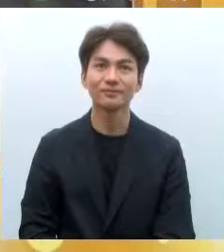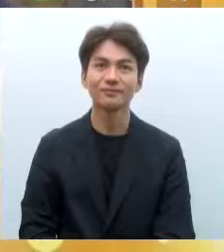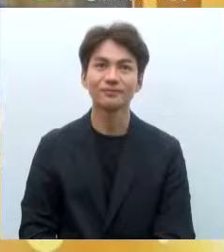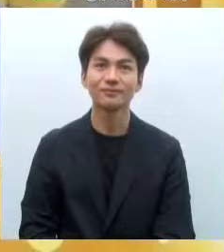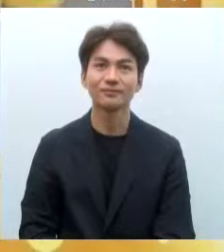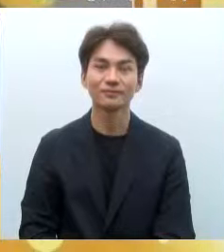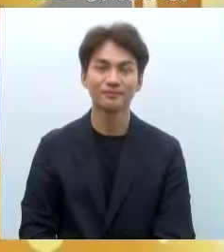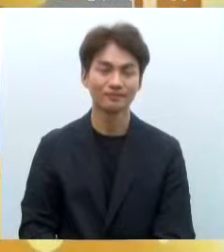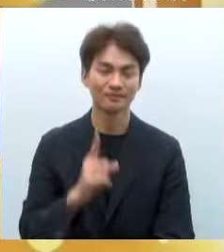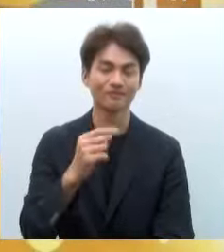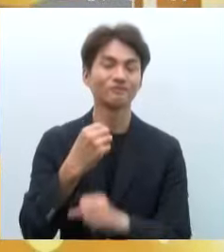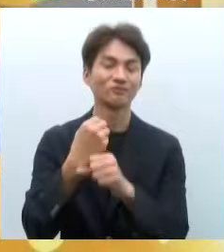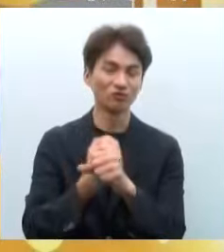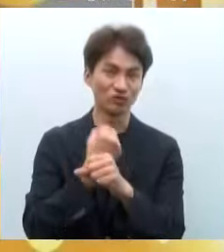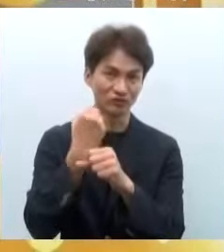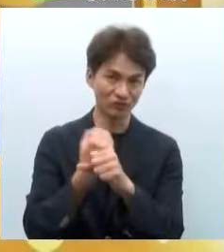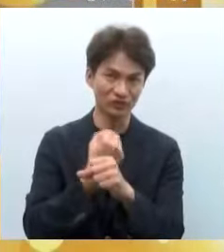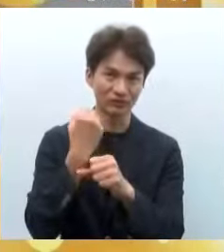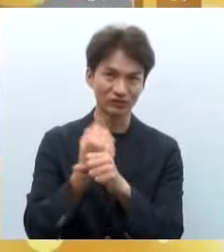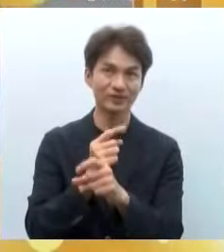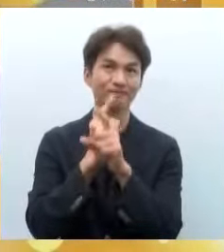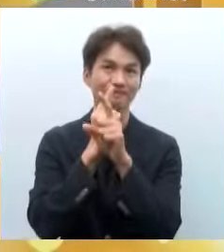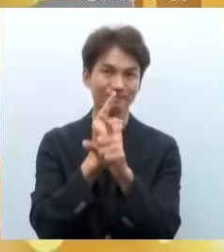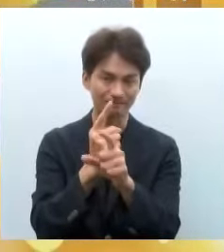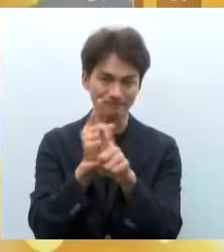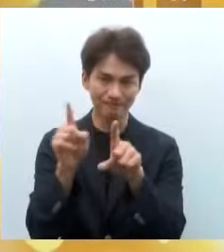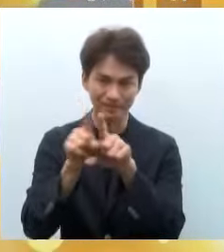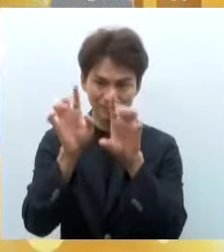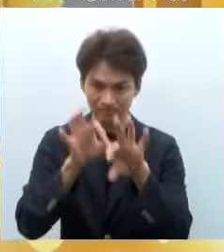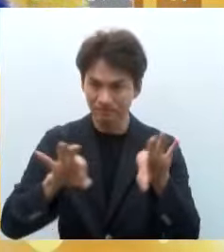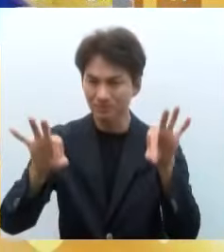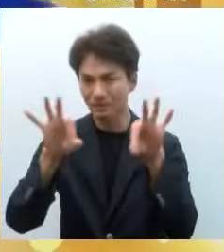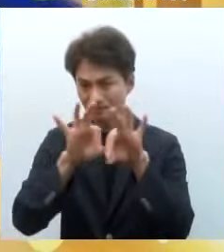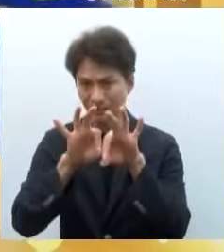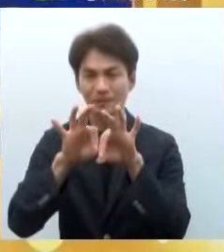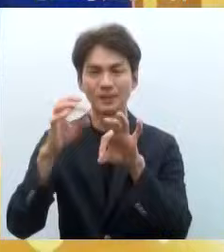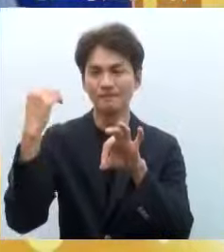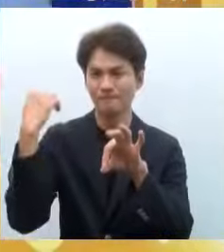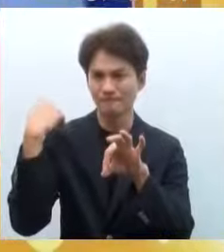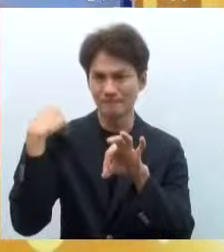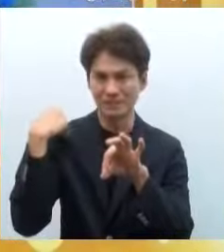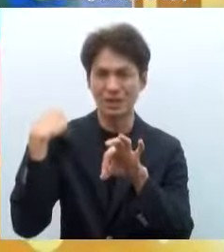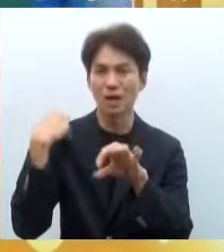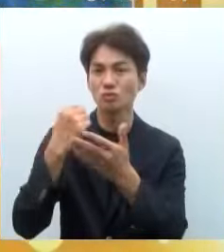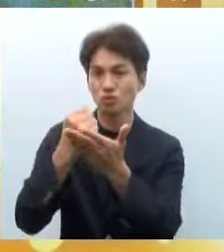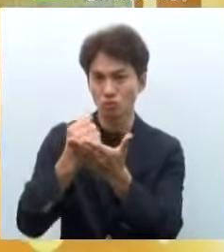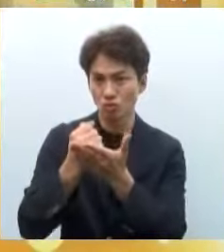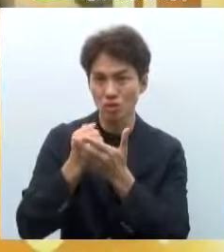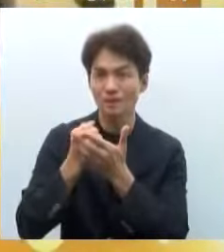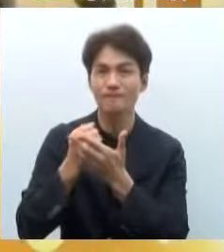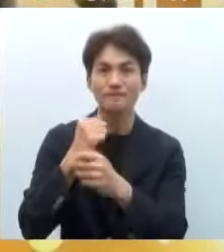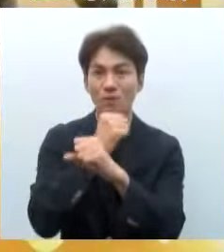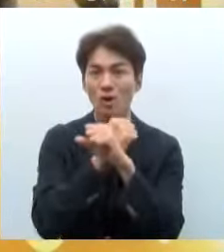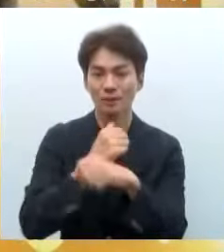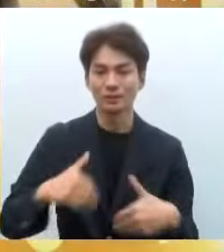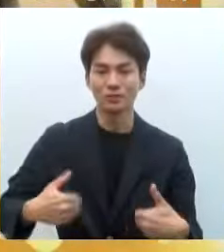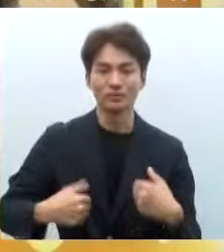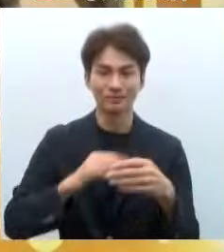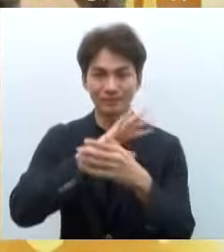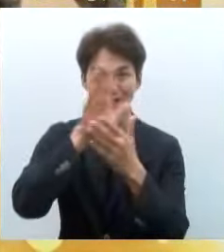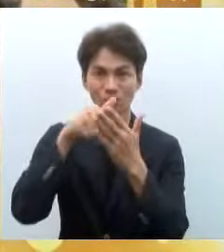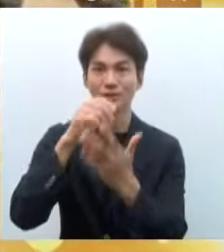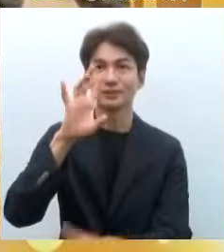5 8 5 9 6 10 2 6 3 6 4 การฝึกปฏิบัติสถานีฐานการเอาตัวรอดในภาวะวิกฤต7ฐานประกอบด้วยฐานส่งกำลังแนวดิ่